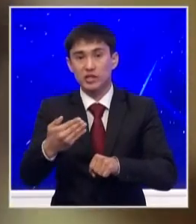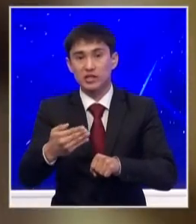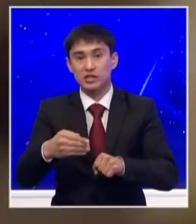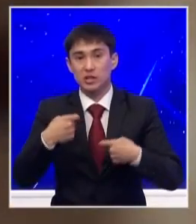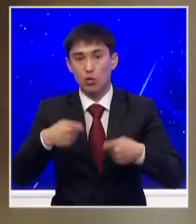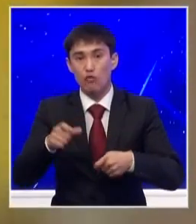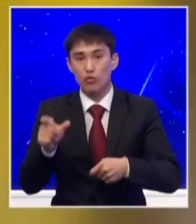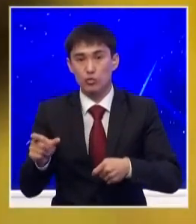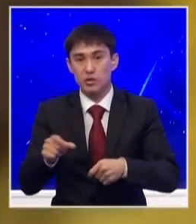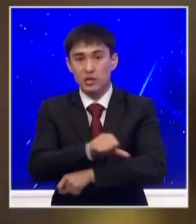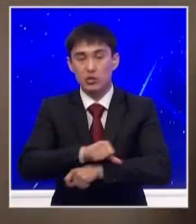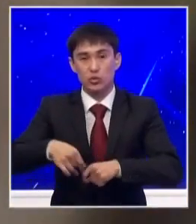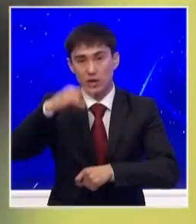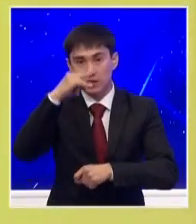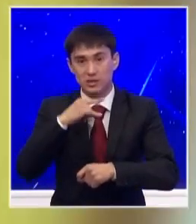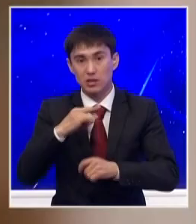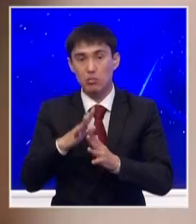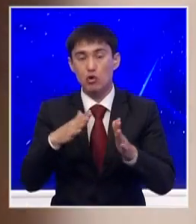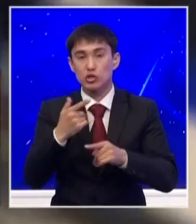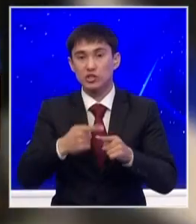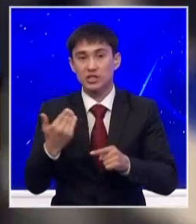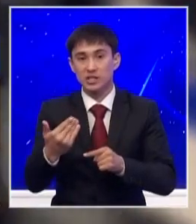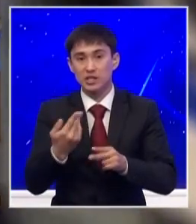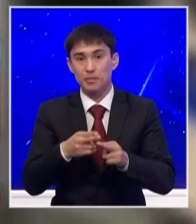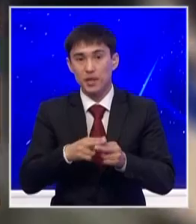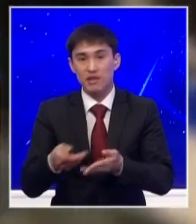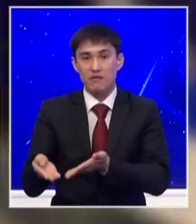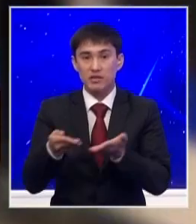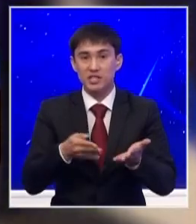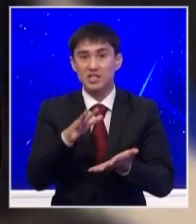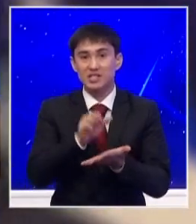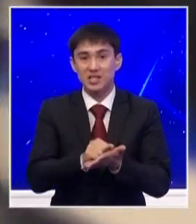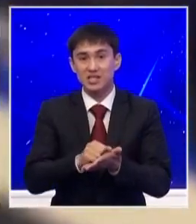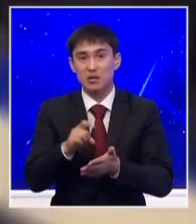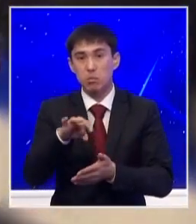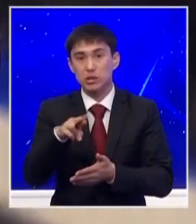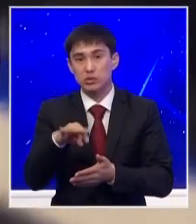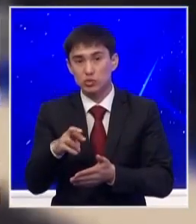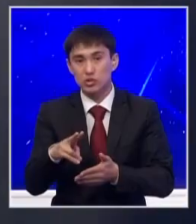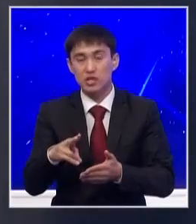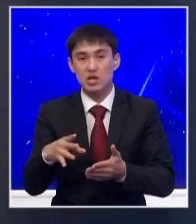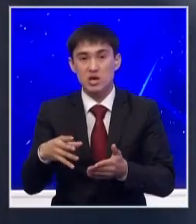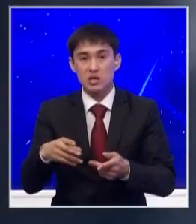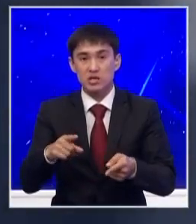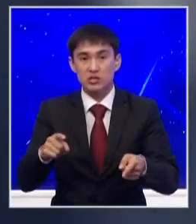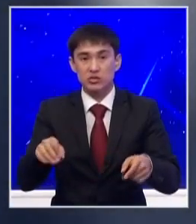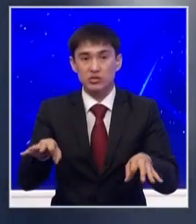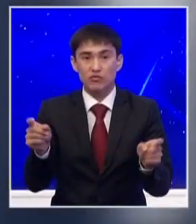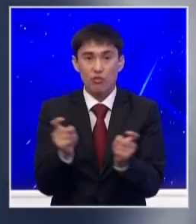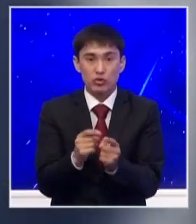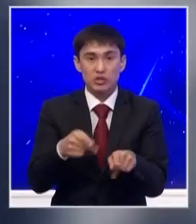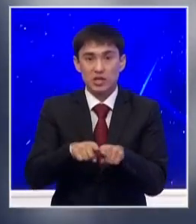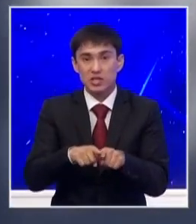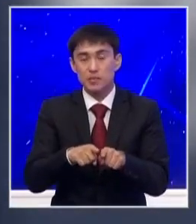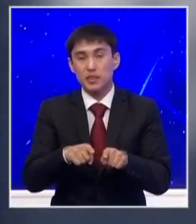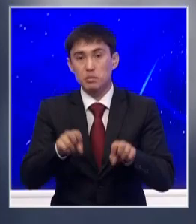людьми на территории Казахстана. Большая часть их – это вовлечение в занятия проституцией и сводничество. Так, в ходе